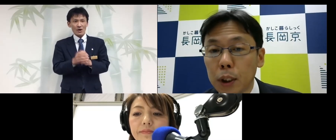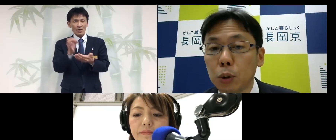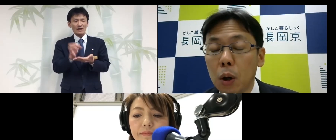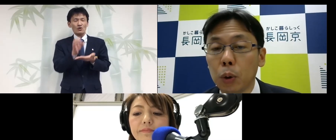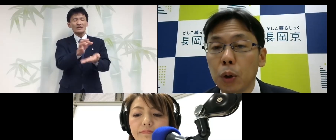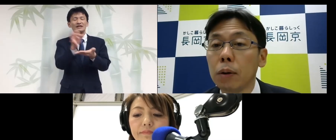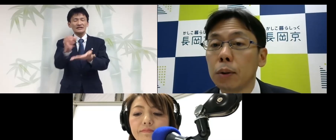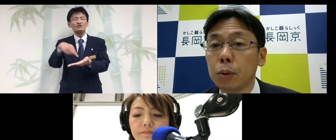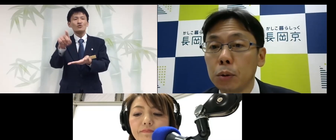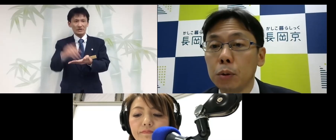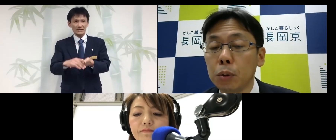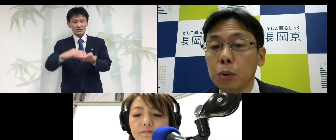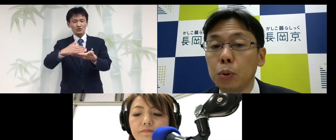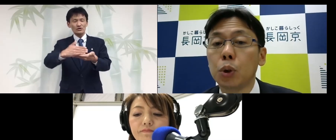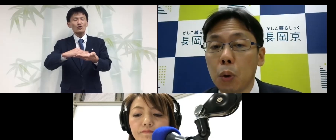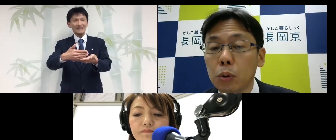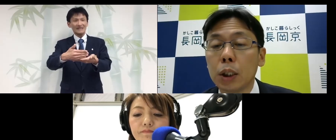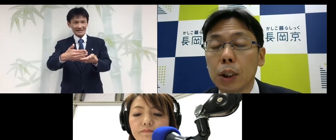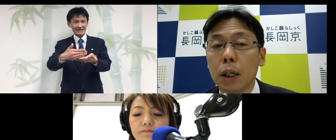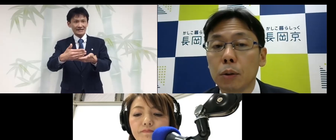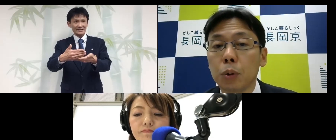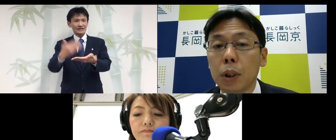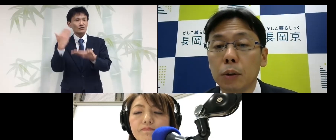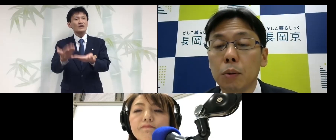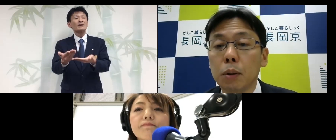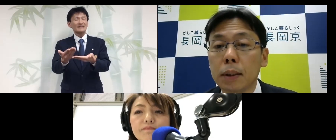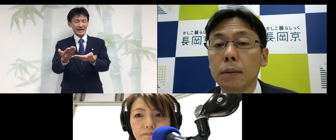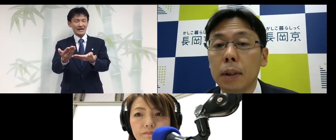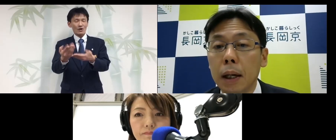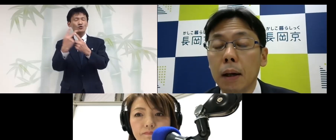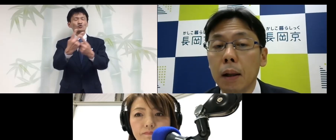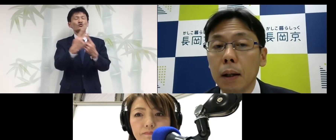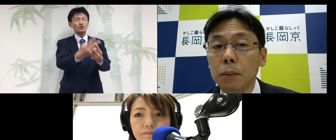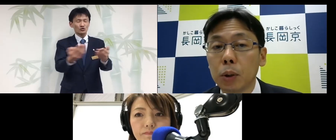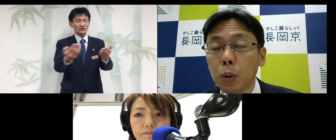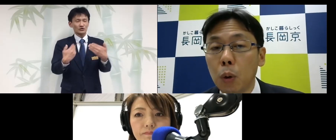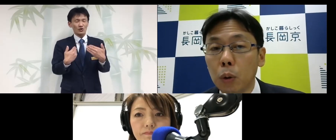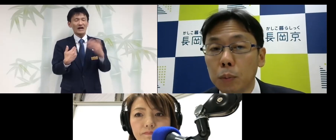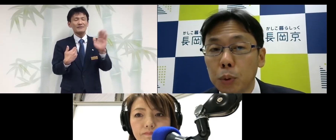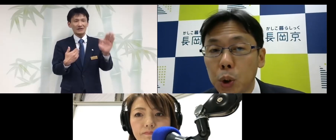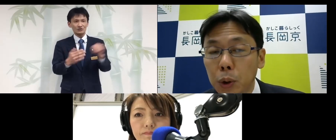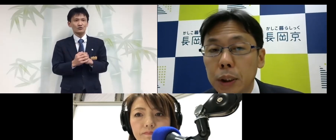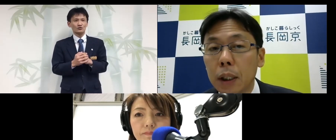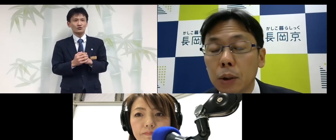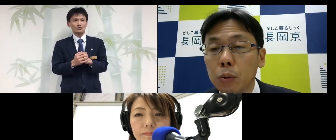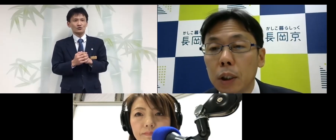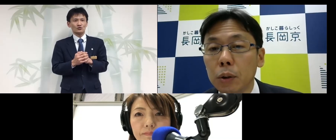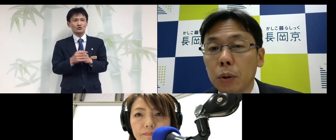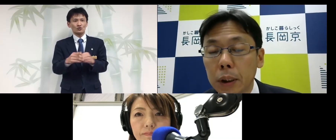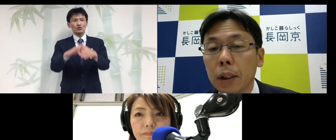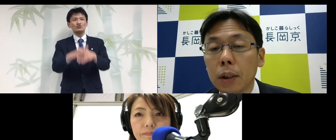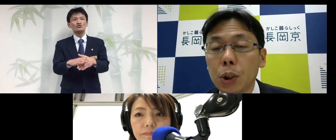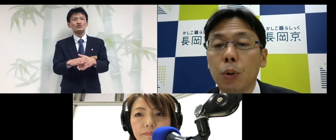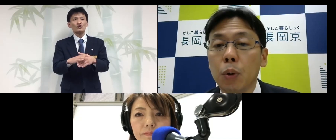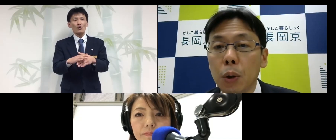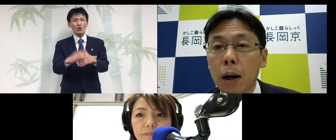振込先とかお問い合わせをする文書を送らせていただくことになると思いますので、今その文書を一斉に送れる